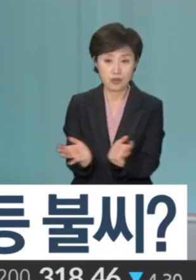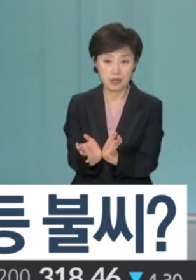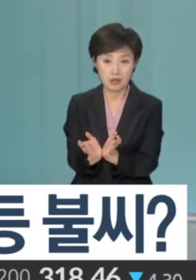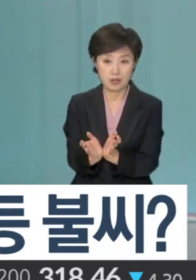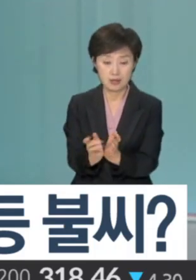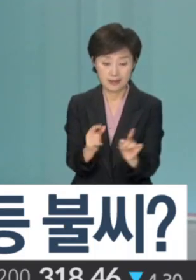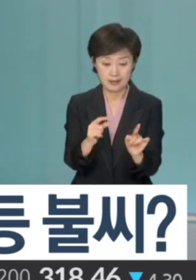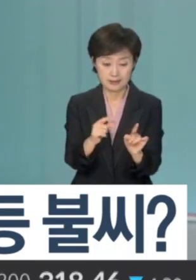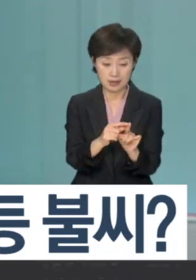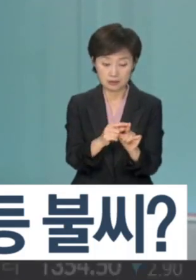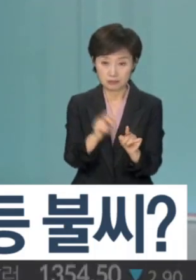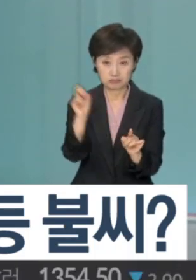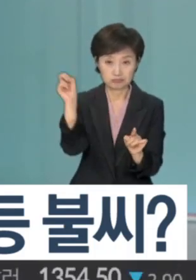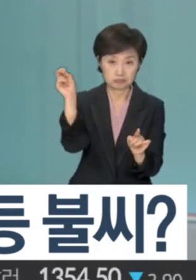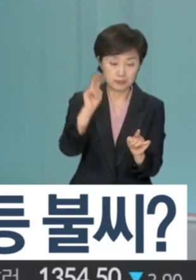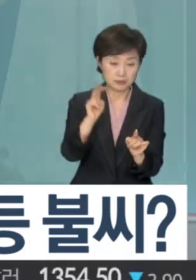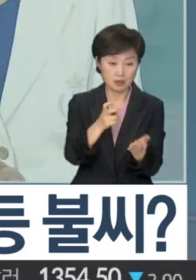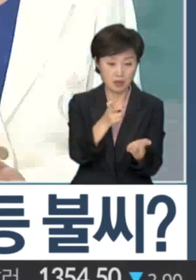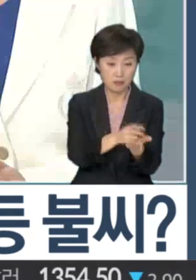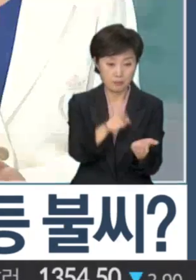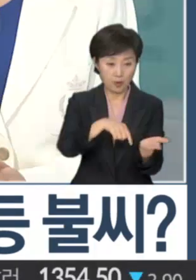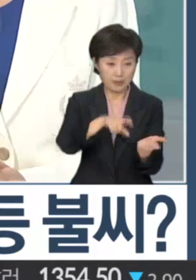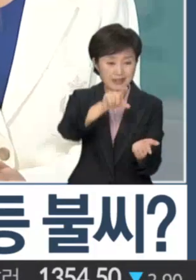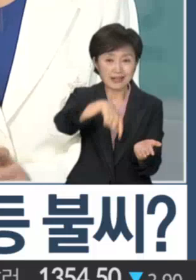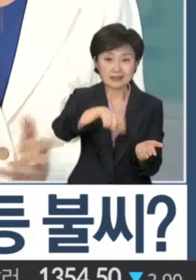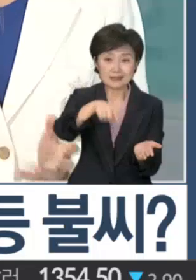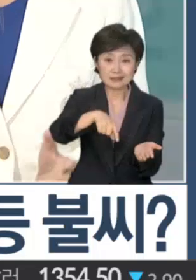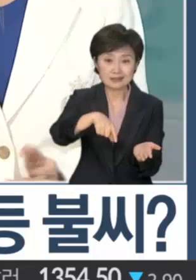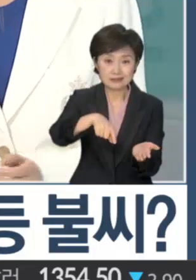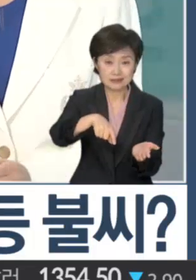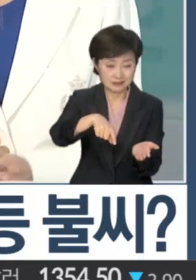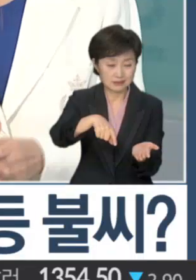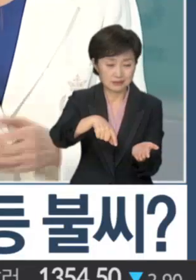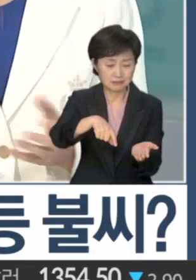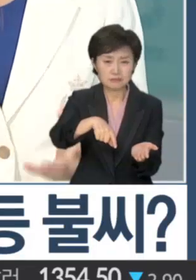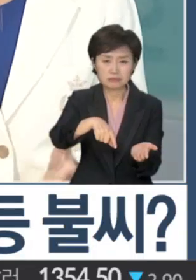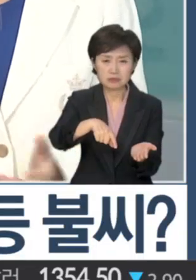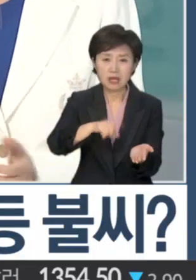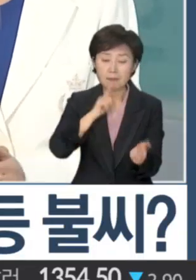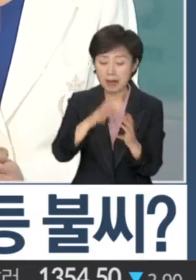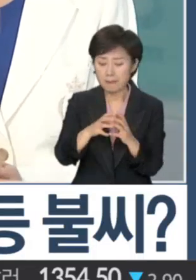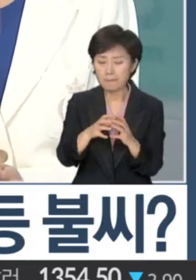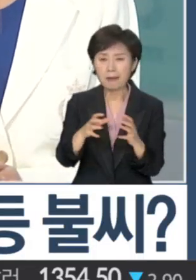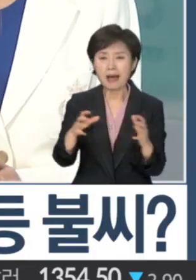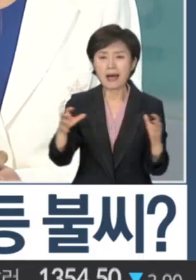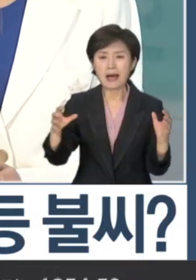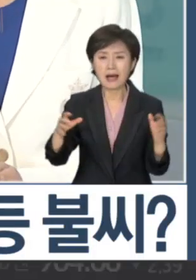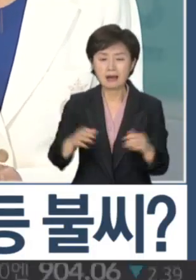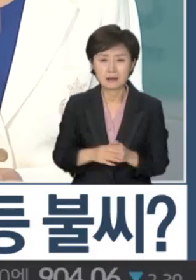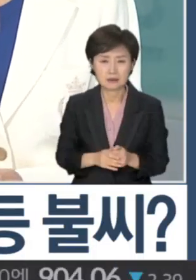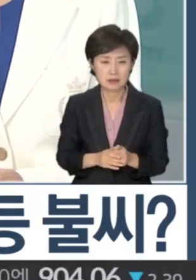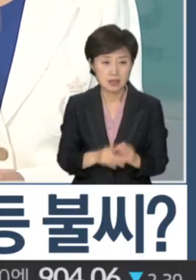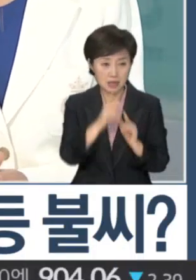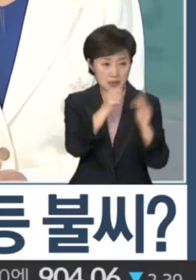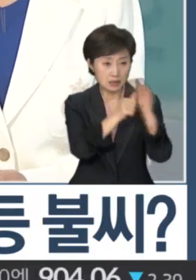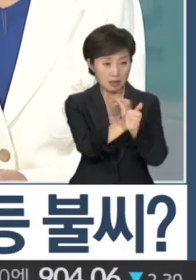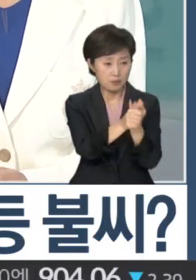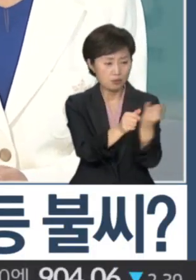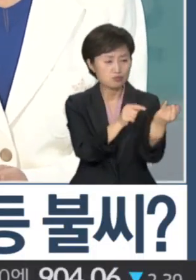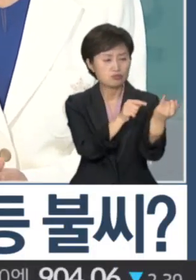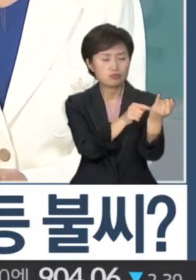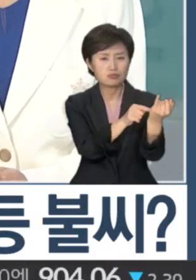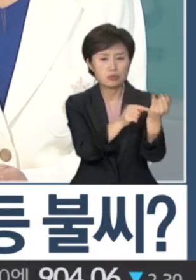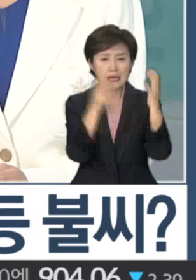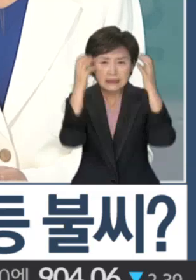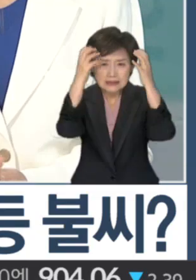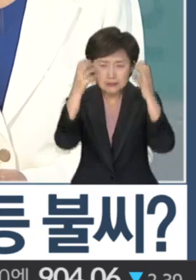법카를 뭐 어저께도 보니까 하루 종일 그 법카를 가지고 샴푸도 나오고 그게 뭐 8만 몇천 원이었다. 아, 저는 국감에서 그런